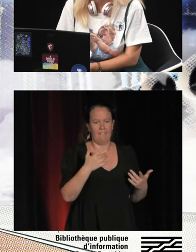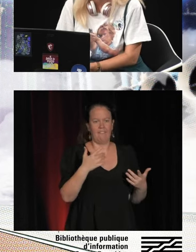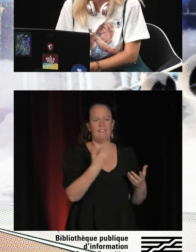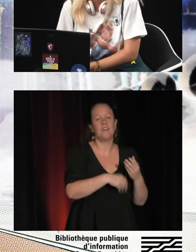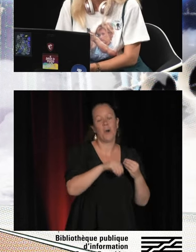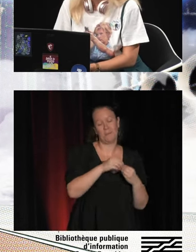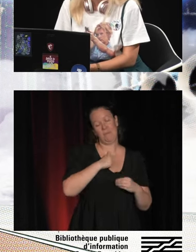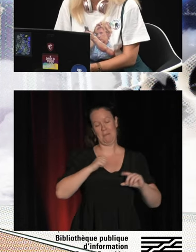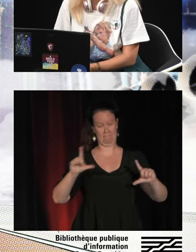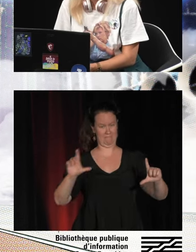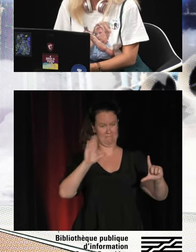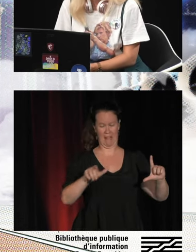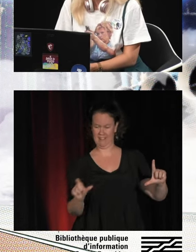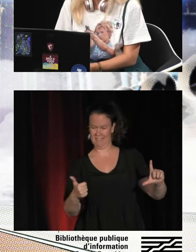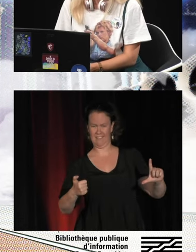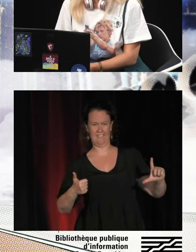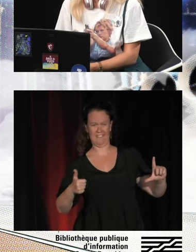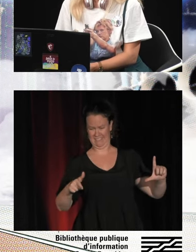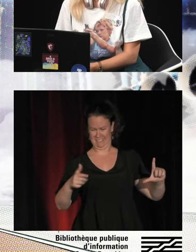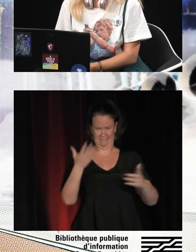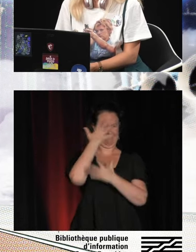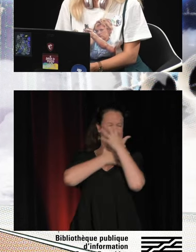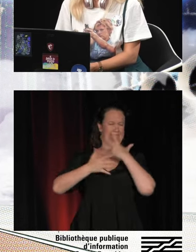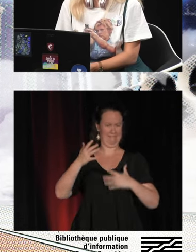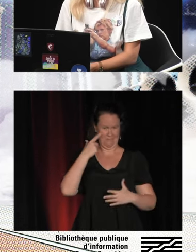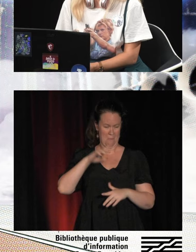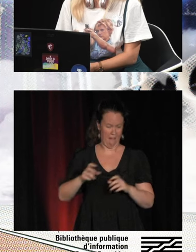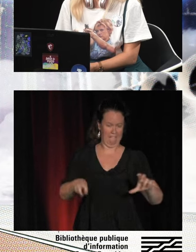tes ennemis arriver, bon... Voilà.